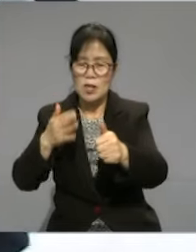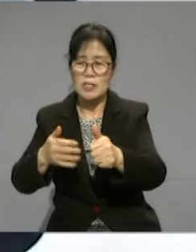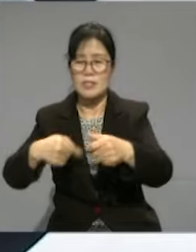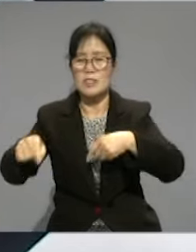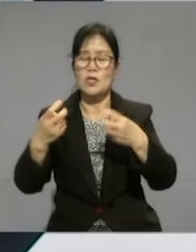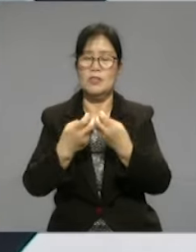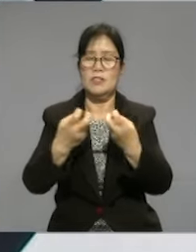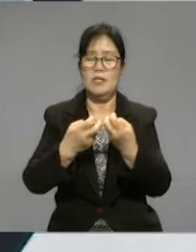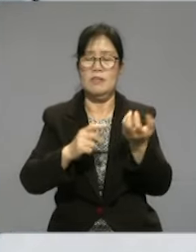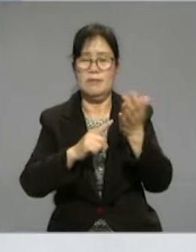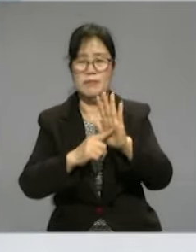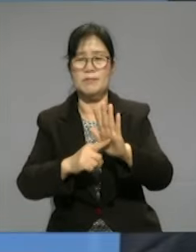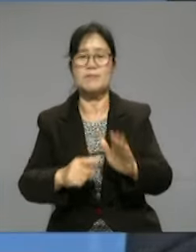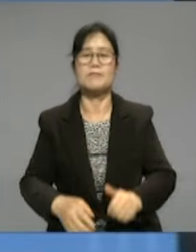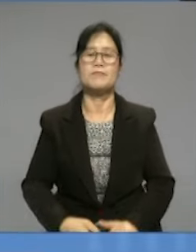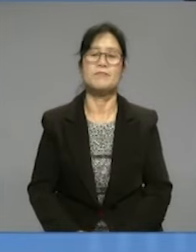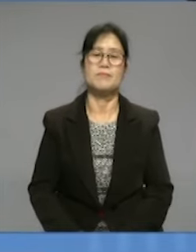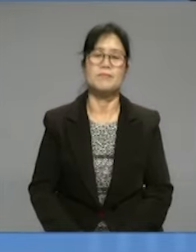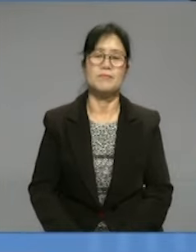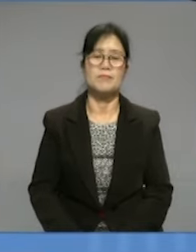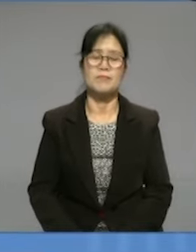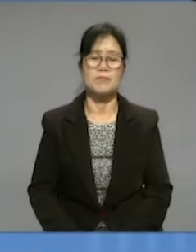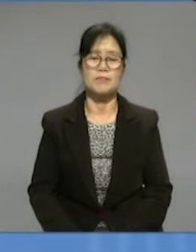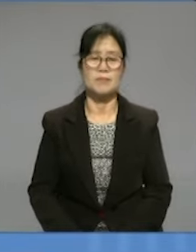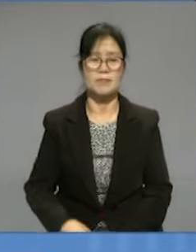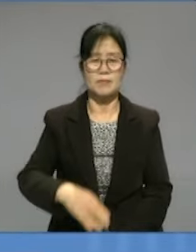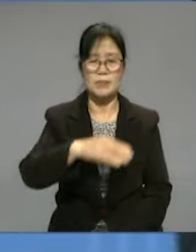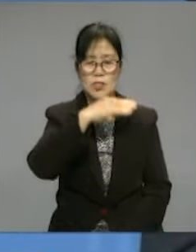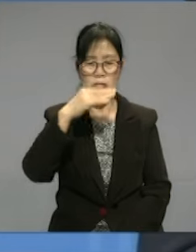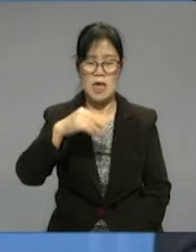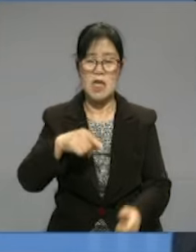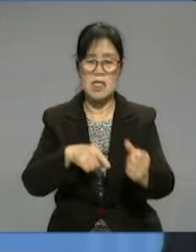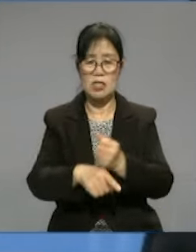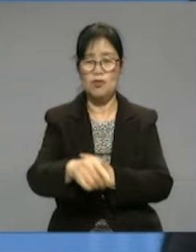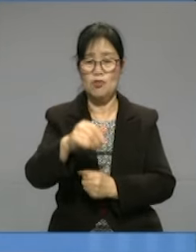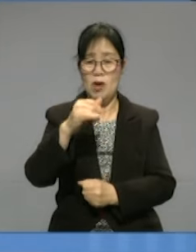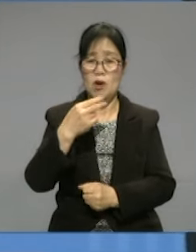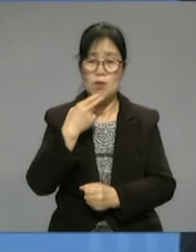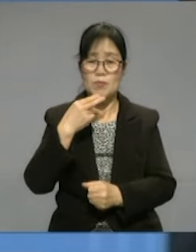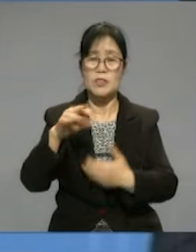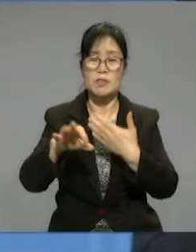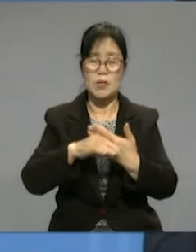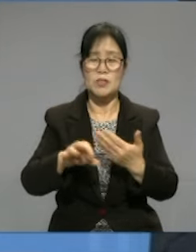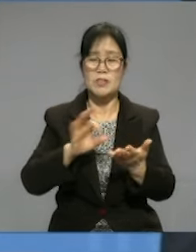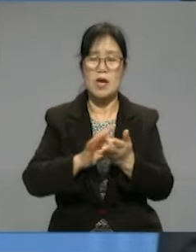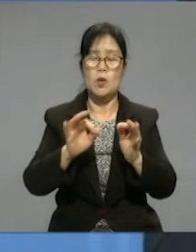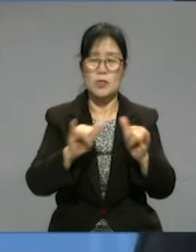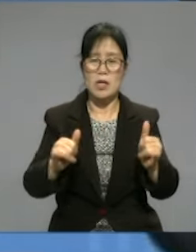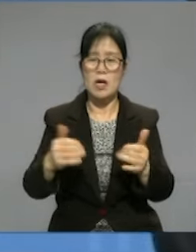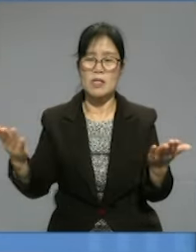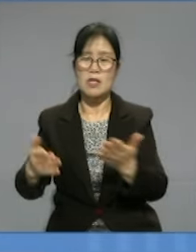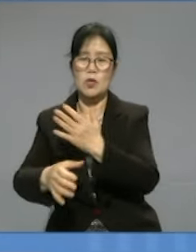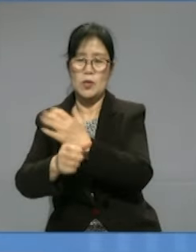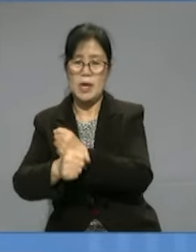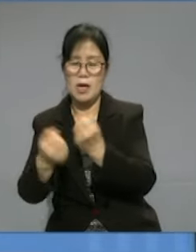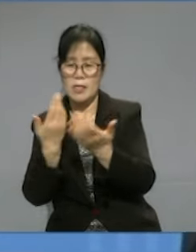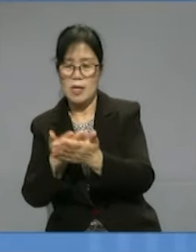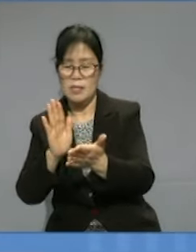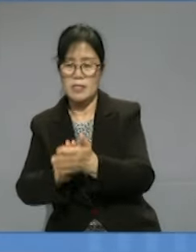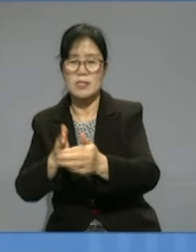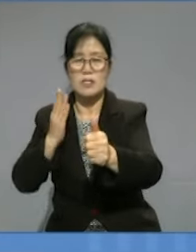행보도 이어갔습니다 정당한 이유가 있는 경우가 아니면 사용자가 근로계약 갱신